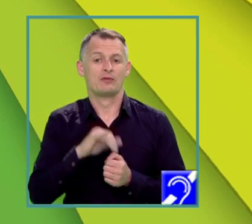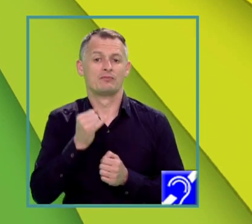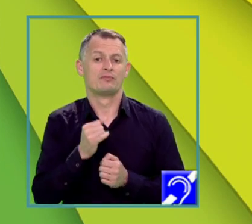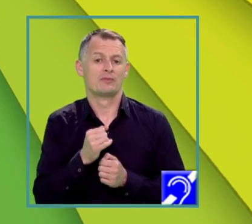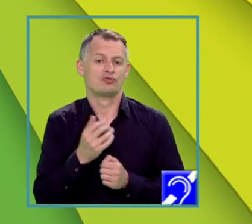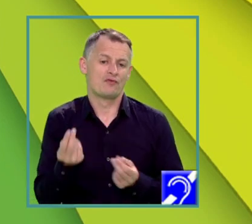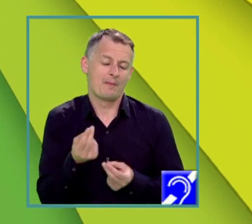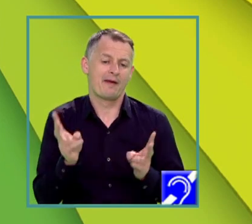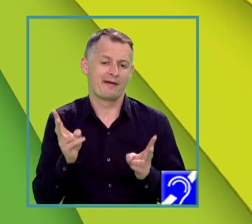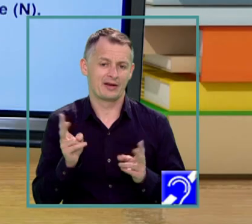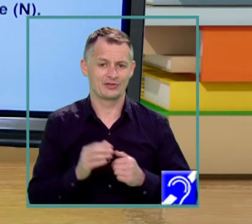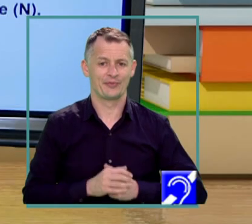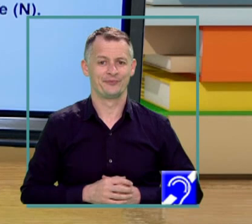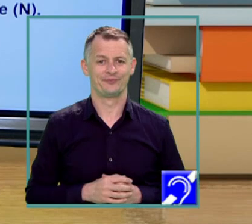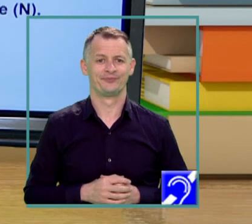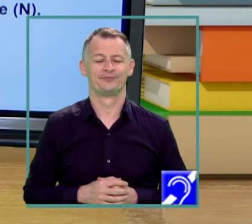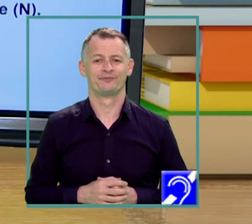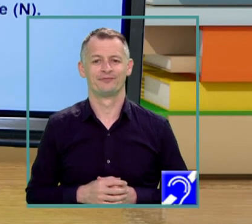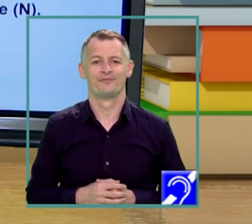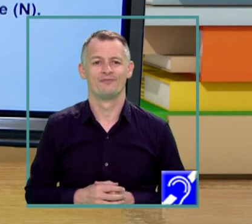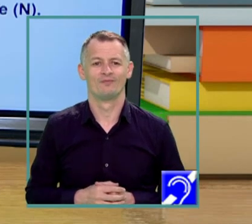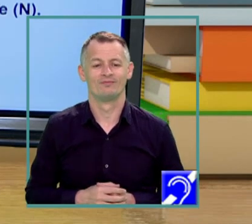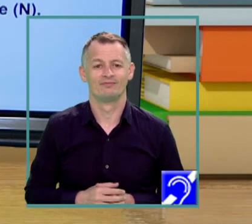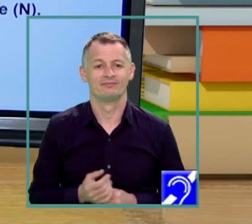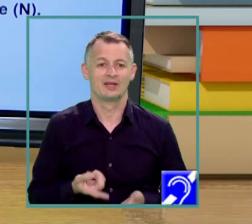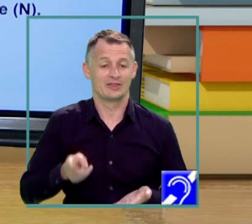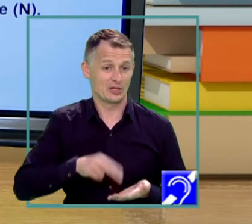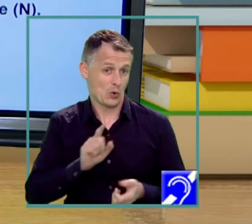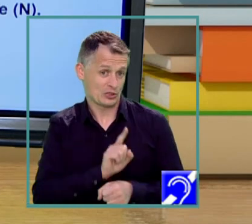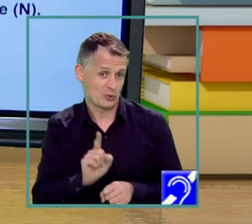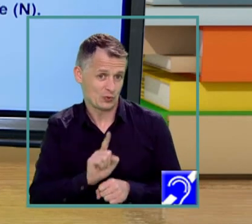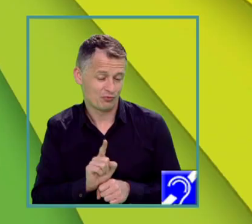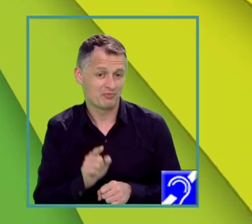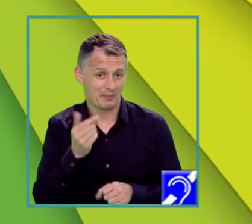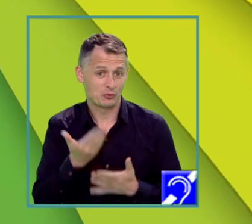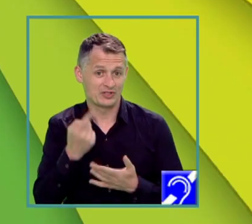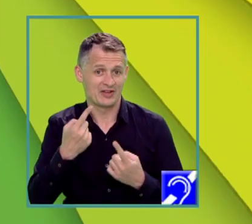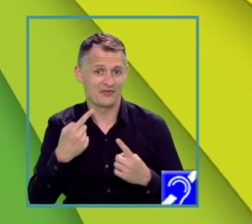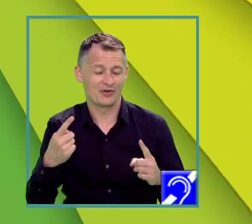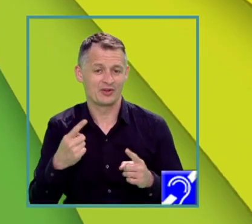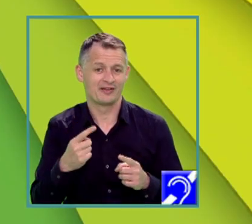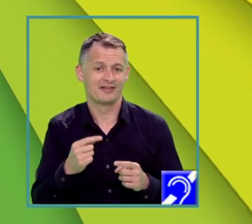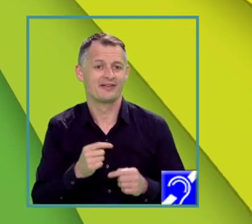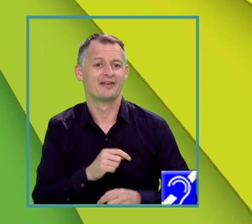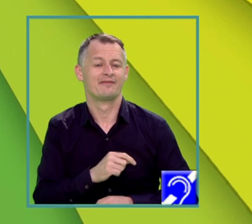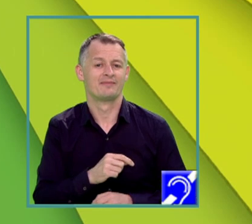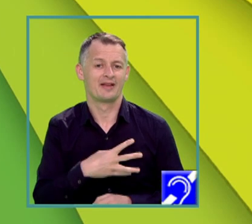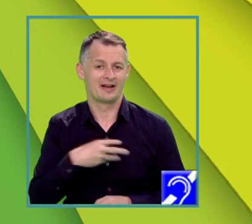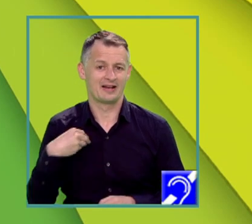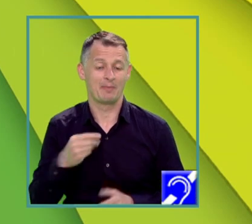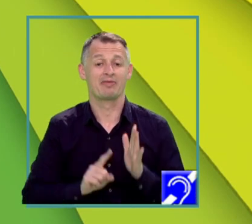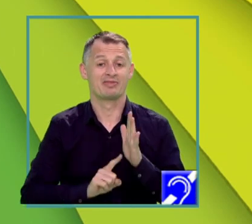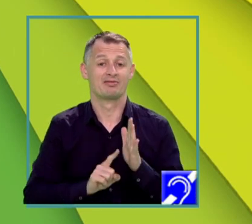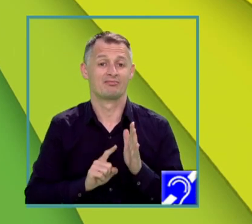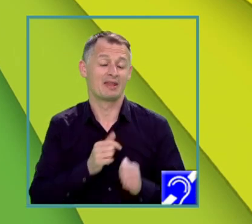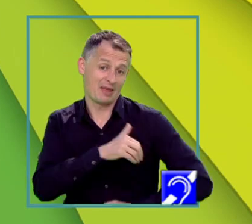ceva mai rece borea din nou o consecință a acestor două tipuri de climă temperaturile medii anuale sunt